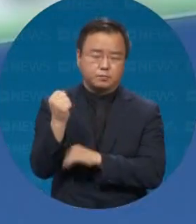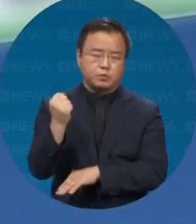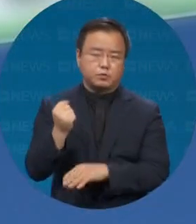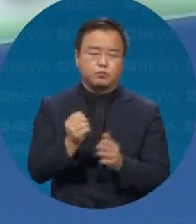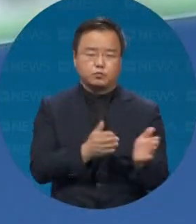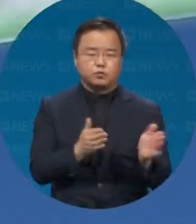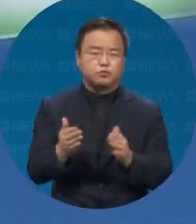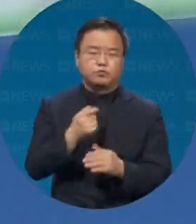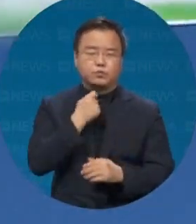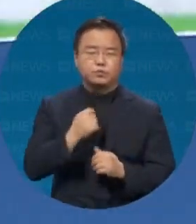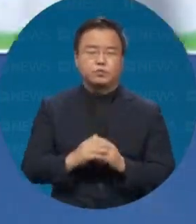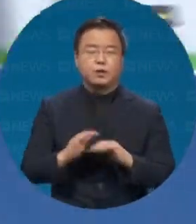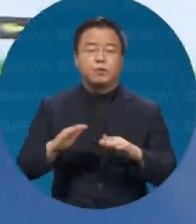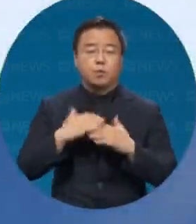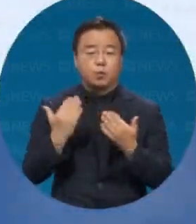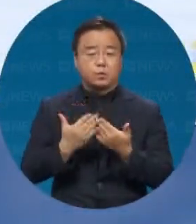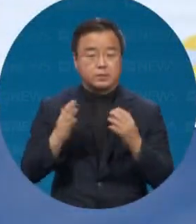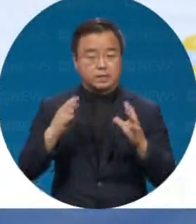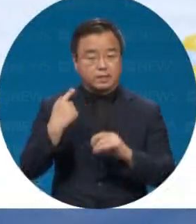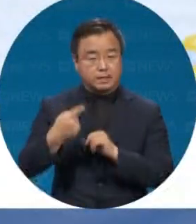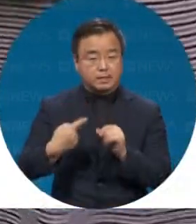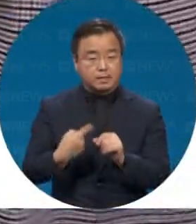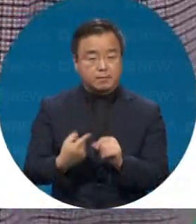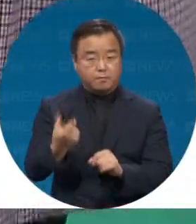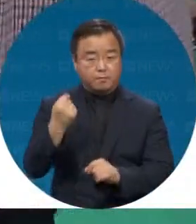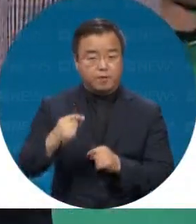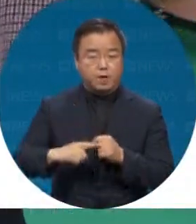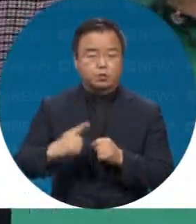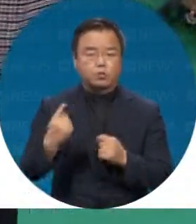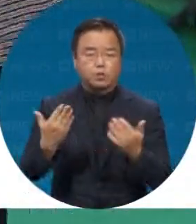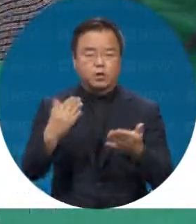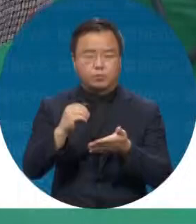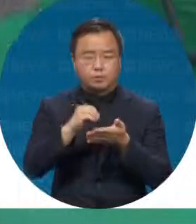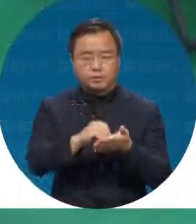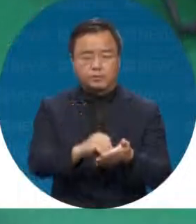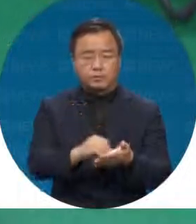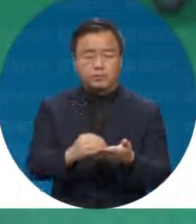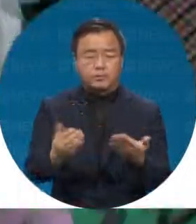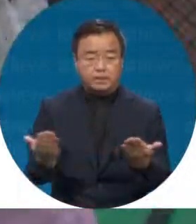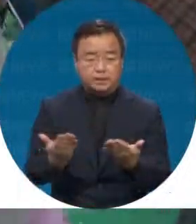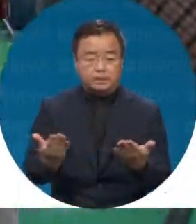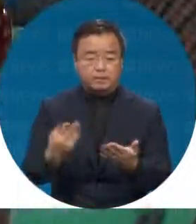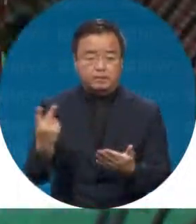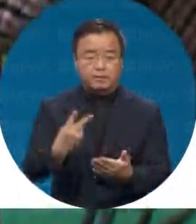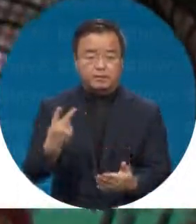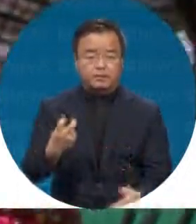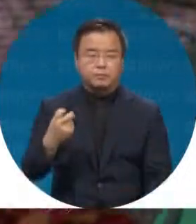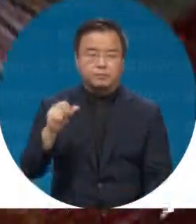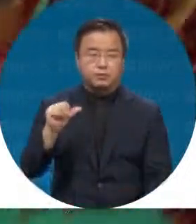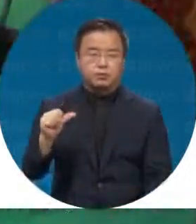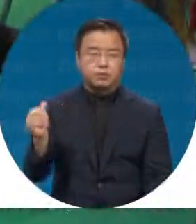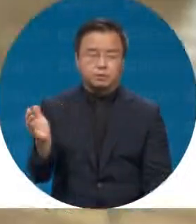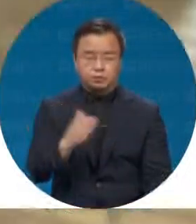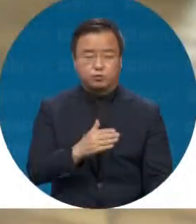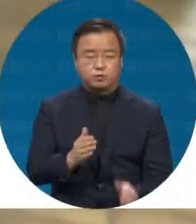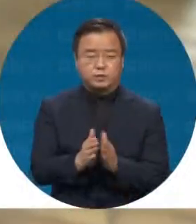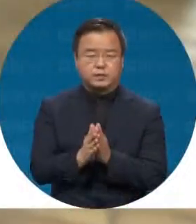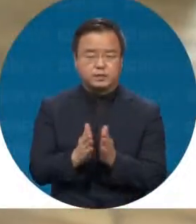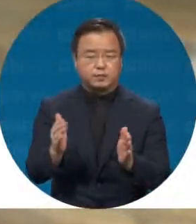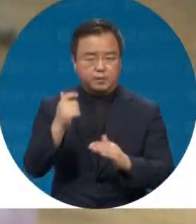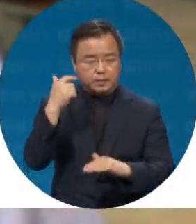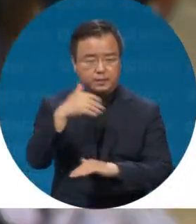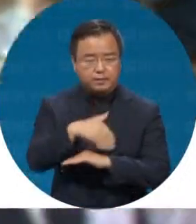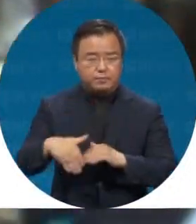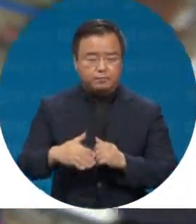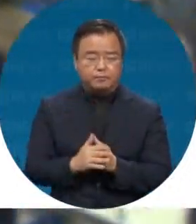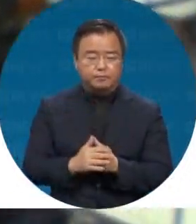모든 아이가 1년 일찍 초등 학교에 진학하는 학제 기 편은 오는 2025년 시행할 계획입니다 시행